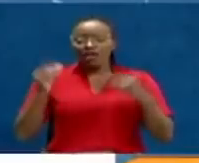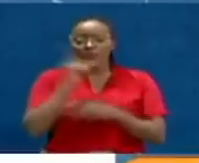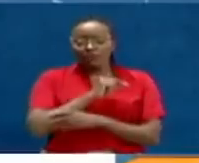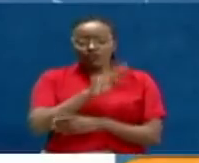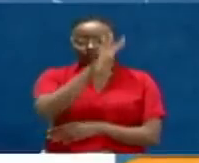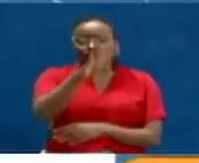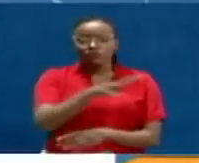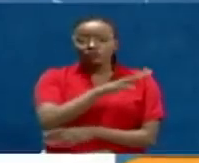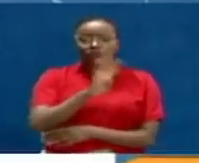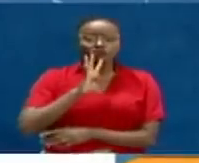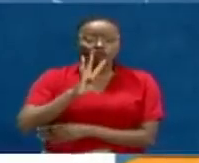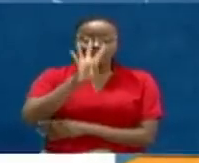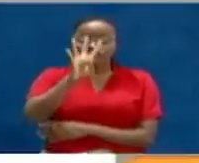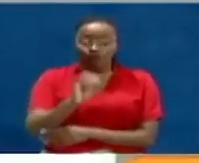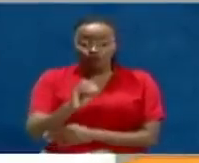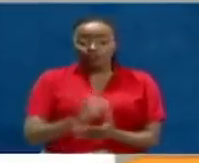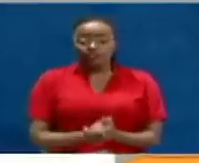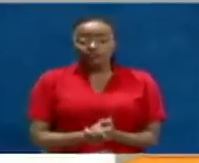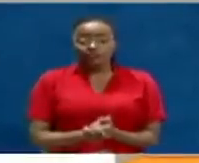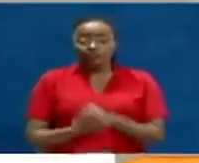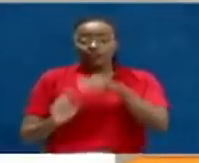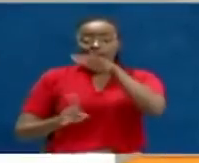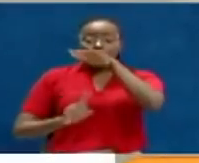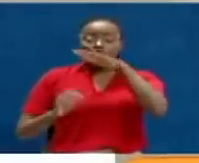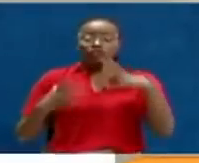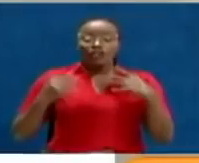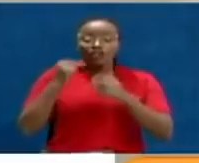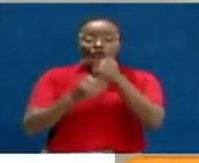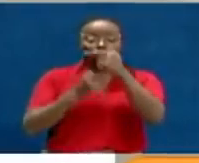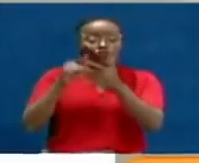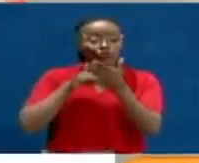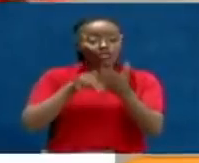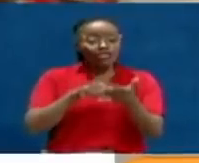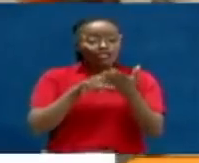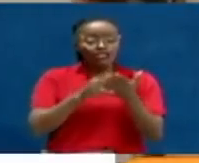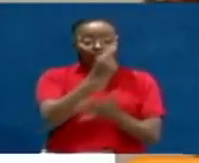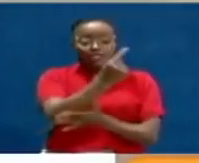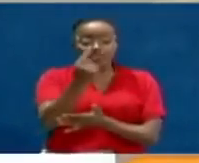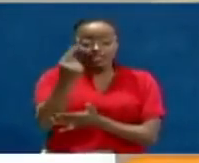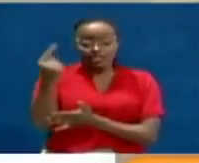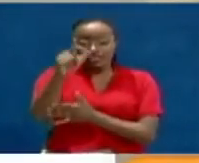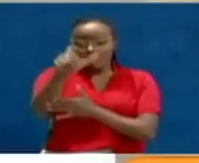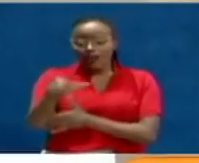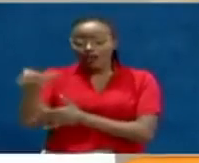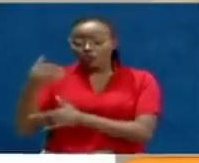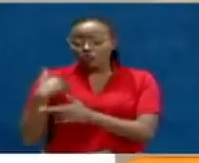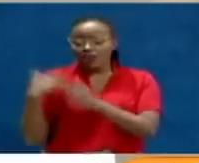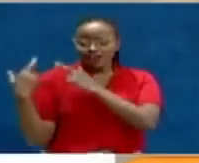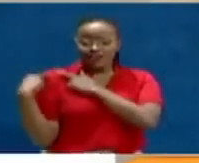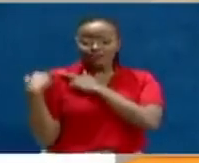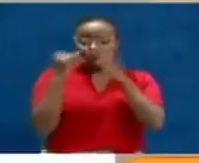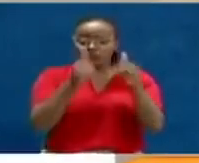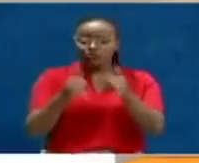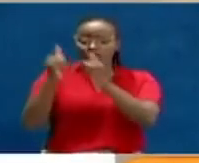kwa 4,440. Wizara ya Afya inaendelea kusisitiza kuwa kila mmoja achukue hatua za